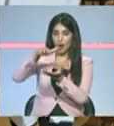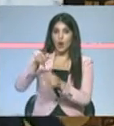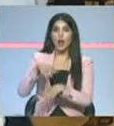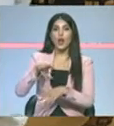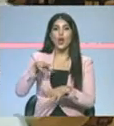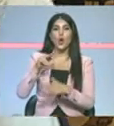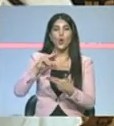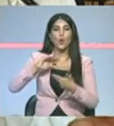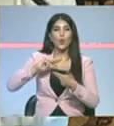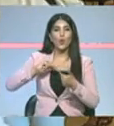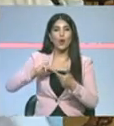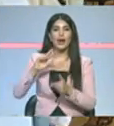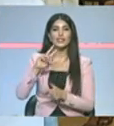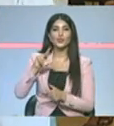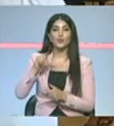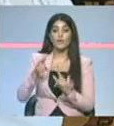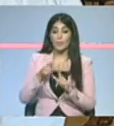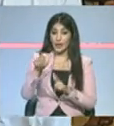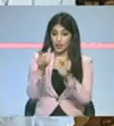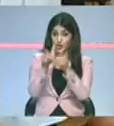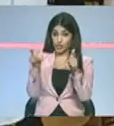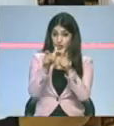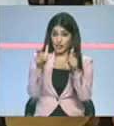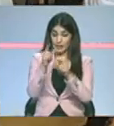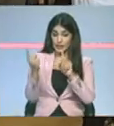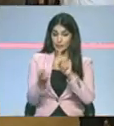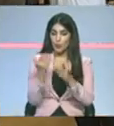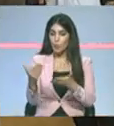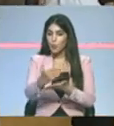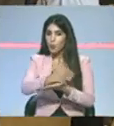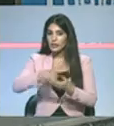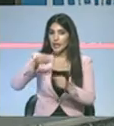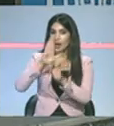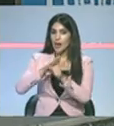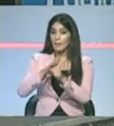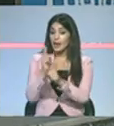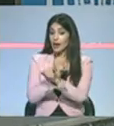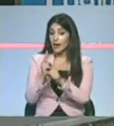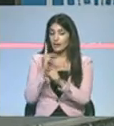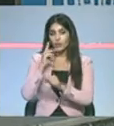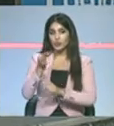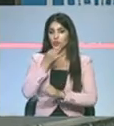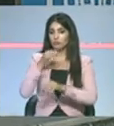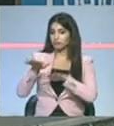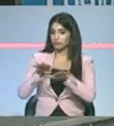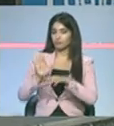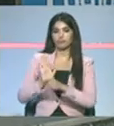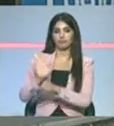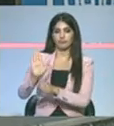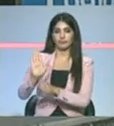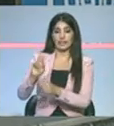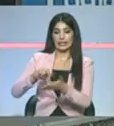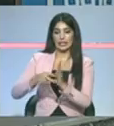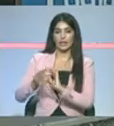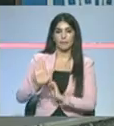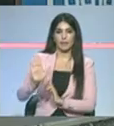أصفر، من بعد تجي شركة خاصة هي تلم هالنفايات هذه لمعالجتها. هذه كلها يقع التصرف فيها